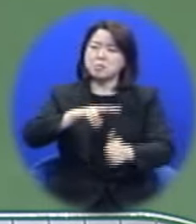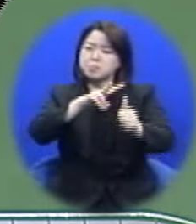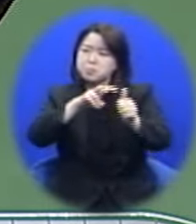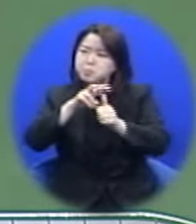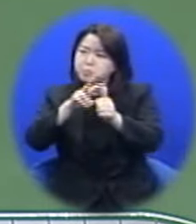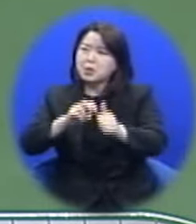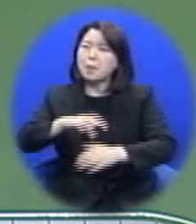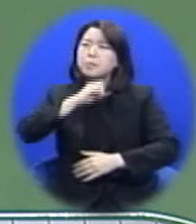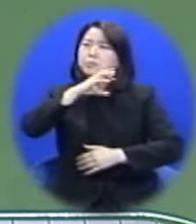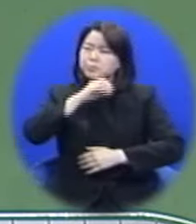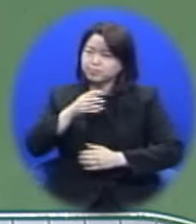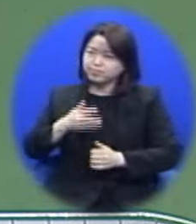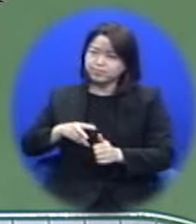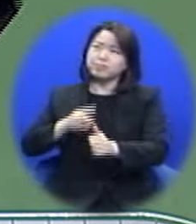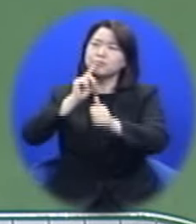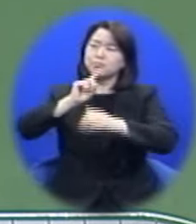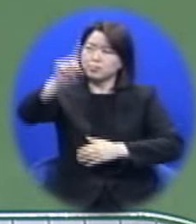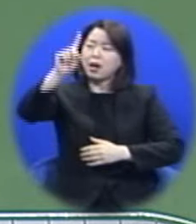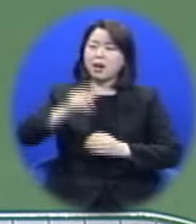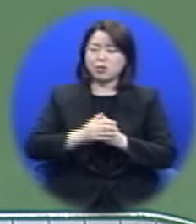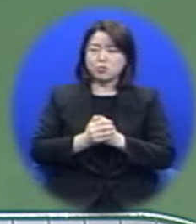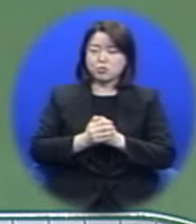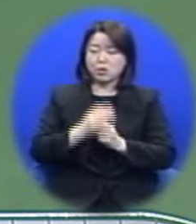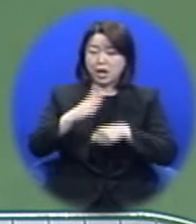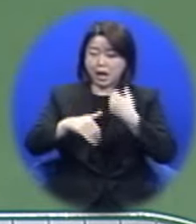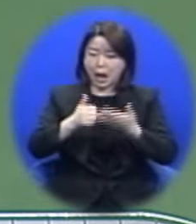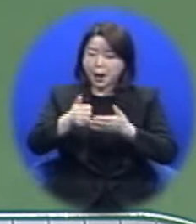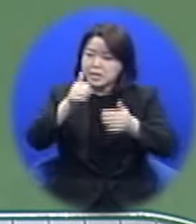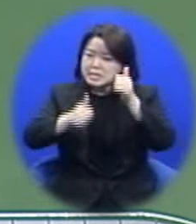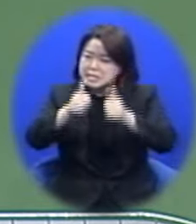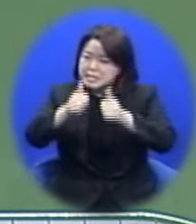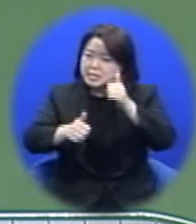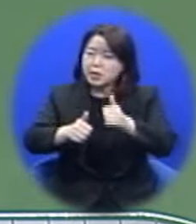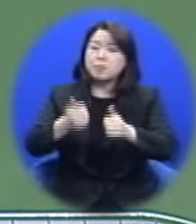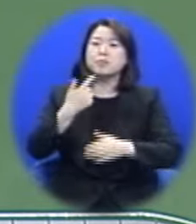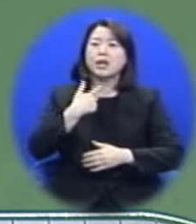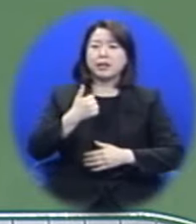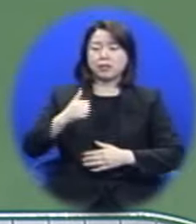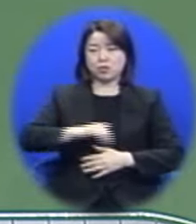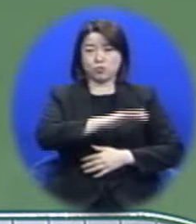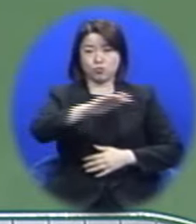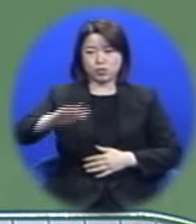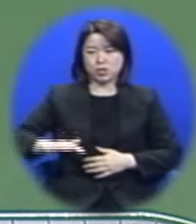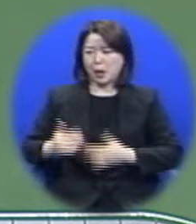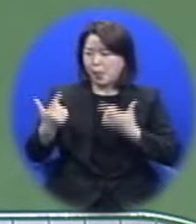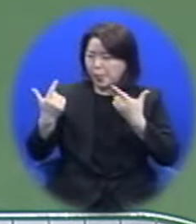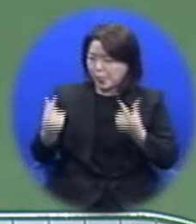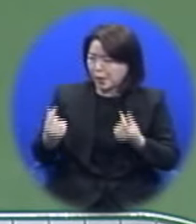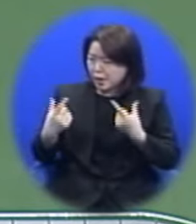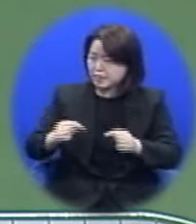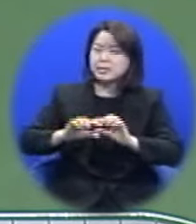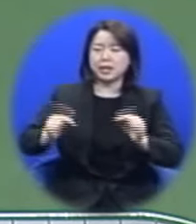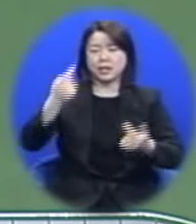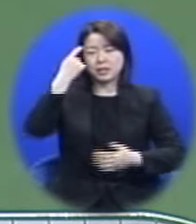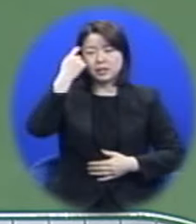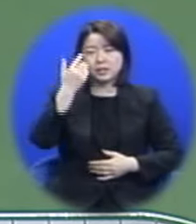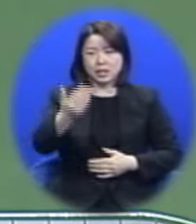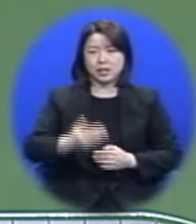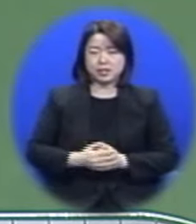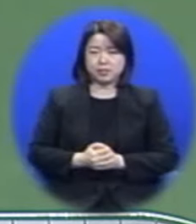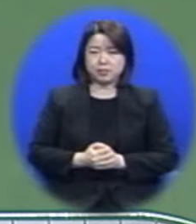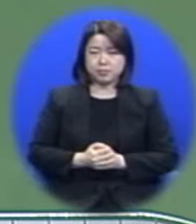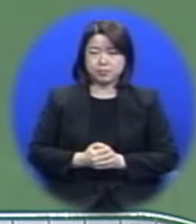불평하고 하나님께 대들고 하나님을 시험했던 그들과 우리가 똑같지 않느냐 하는 것.